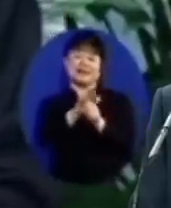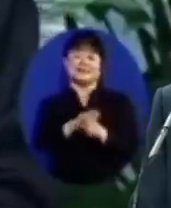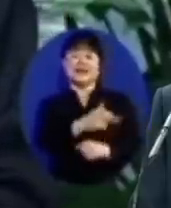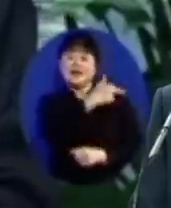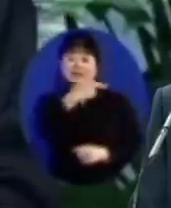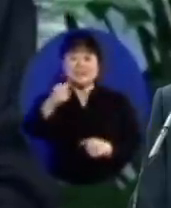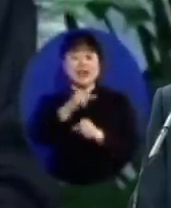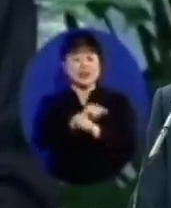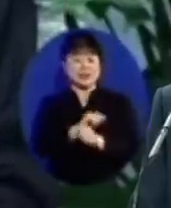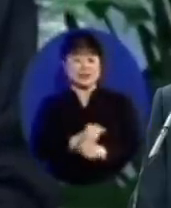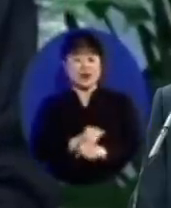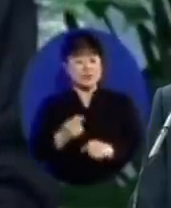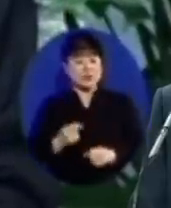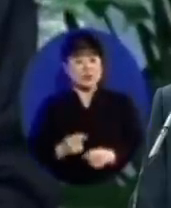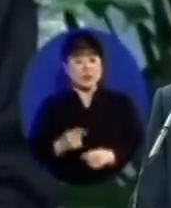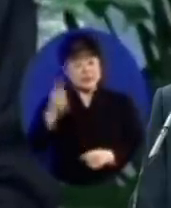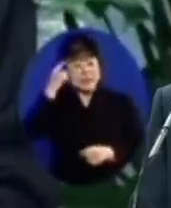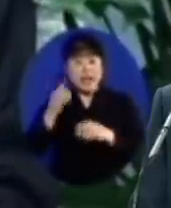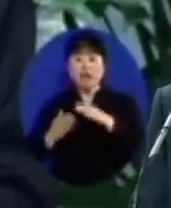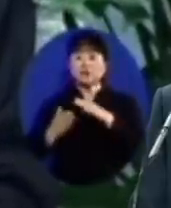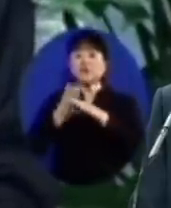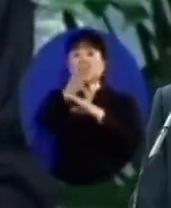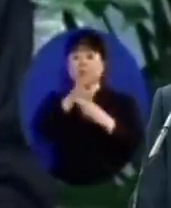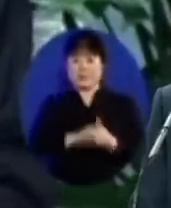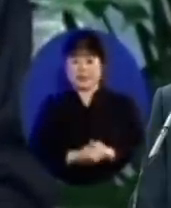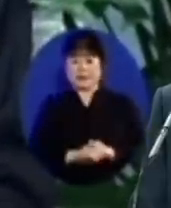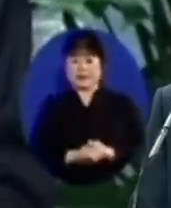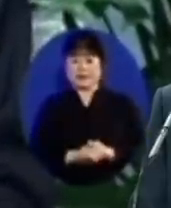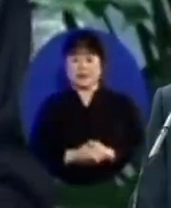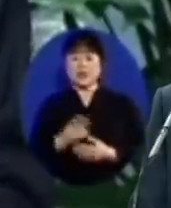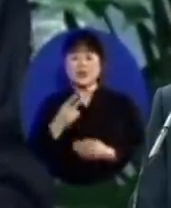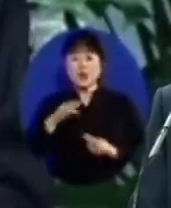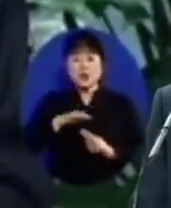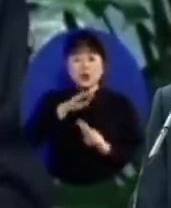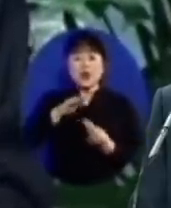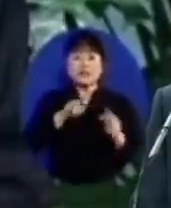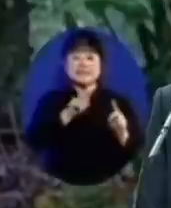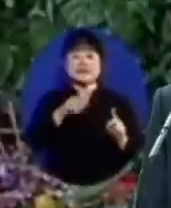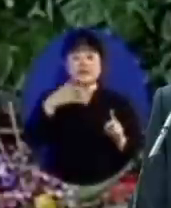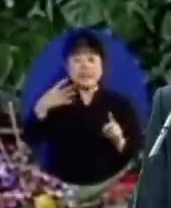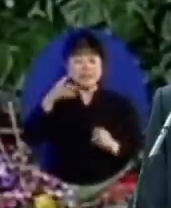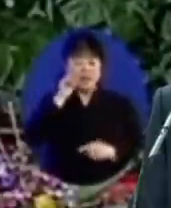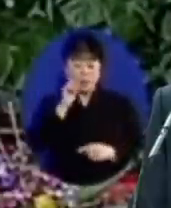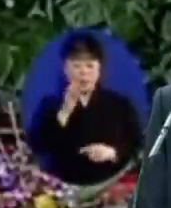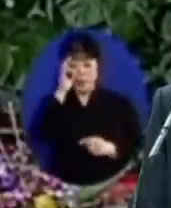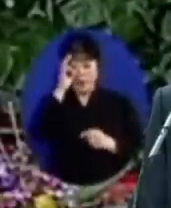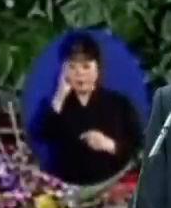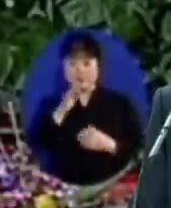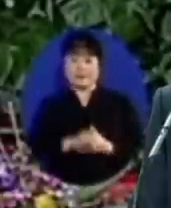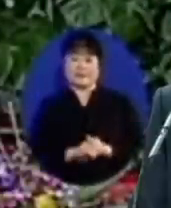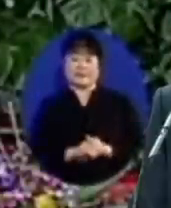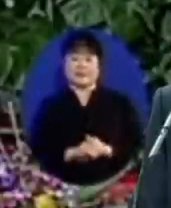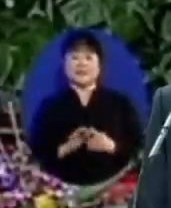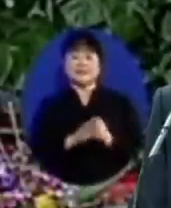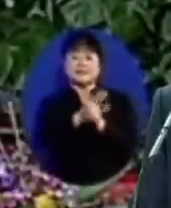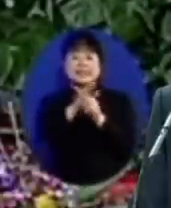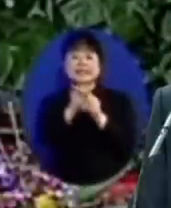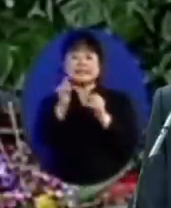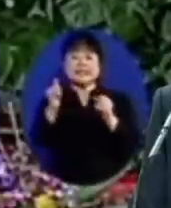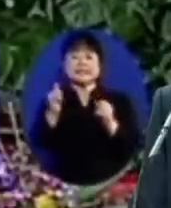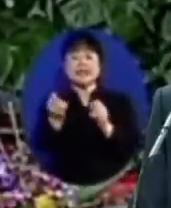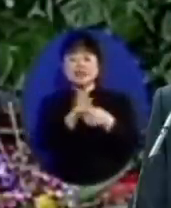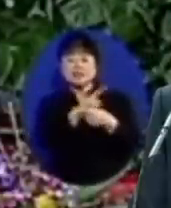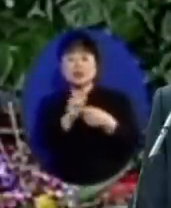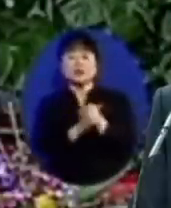얼마나 넓으냐 상상을 초월하지요. 여러분, 요한 1서 4장 7절로 9절에 이렇게 말하고 있습니다. 사랑하는 자들아 우리가